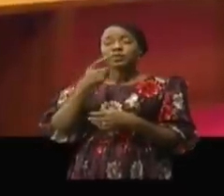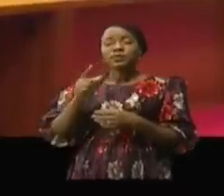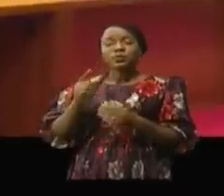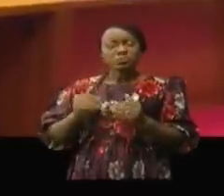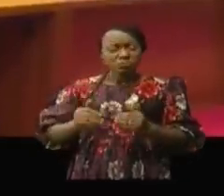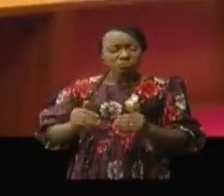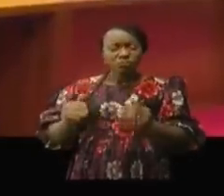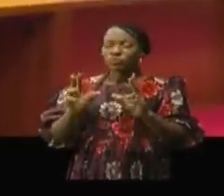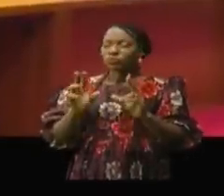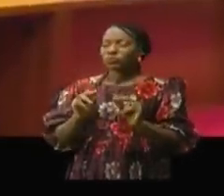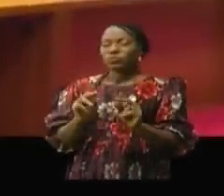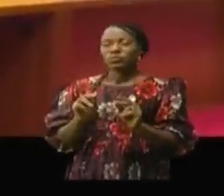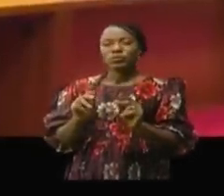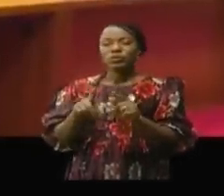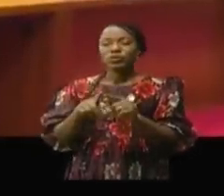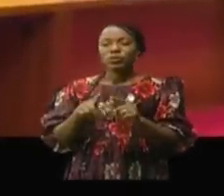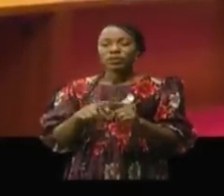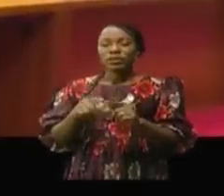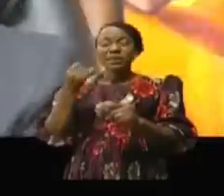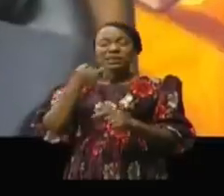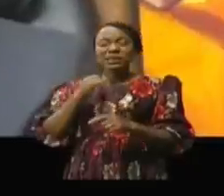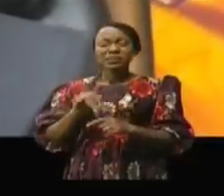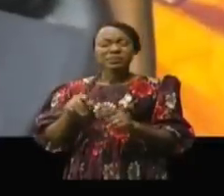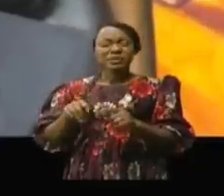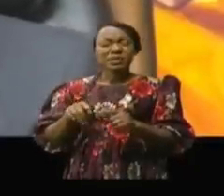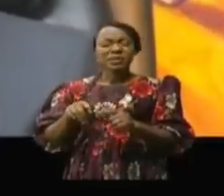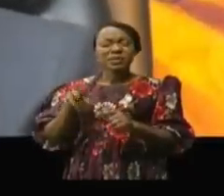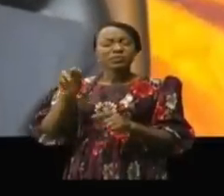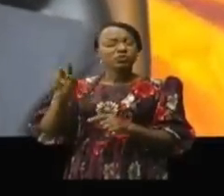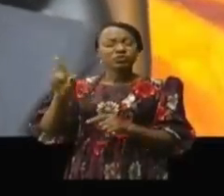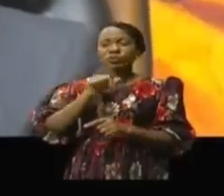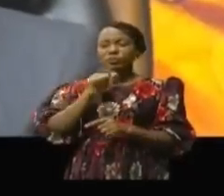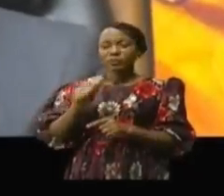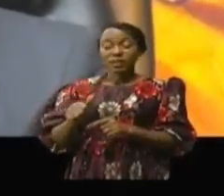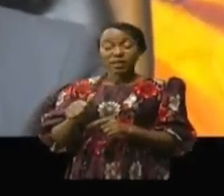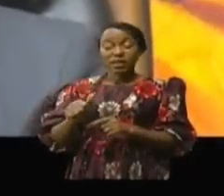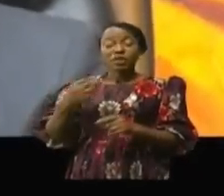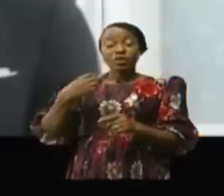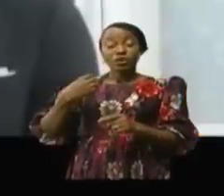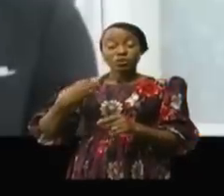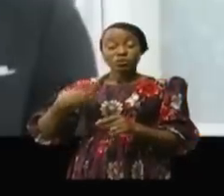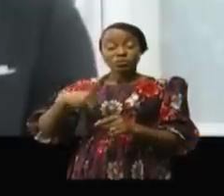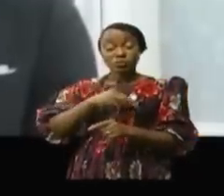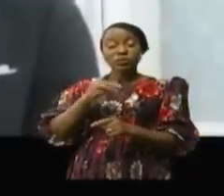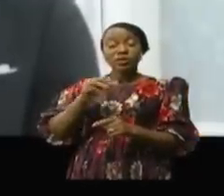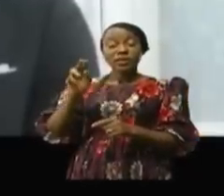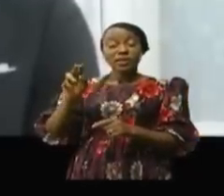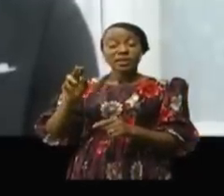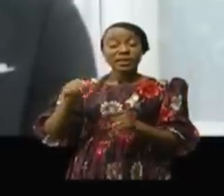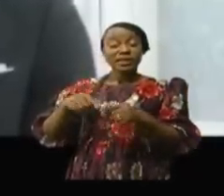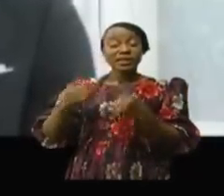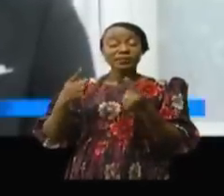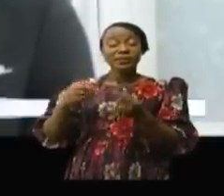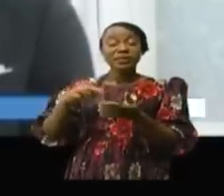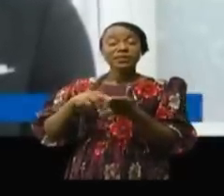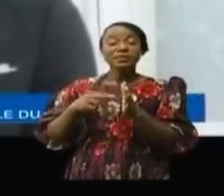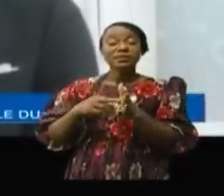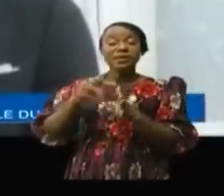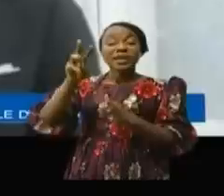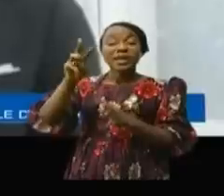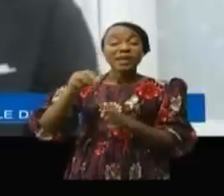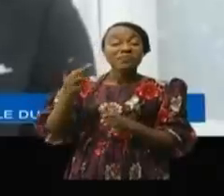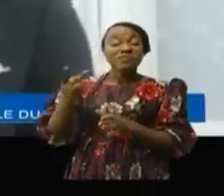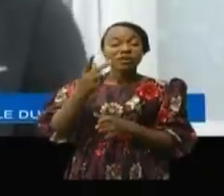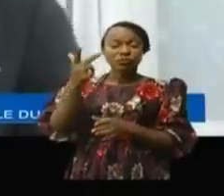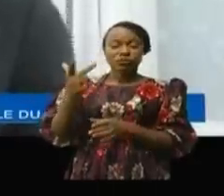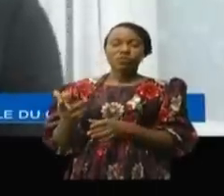trompe d'ennemi. Notre ennemi ce n'est pas la MONUSCO, notre ennemi c'est la M23 et que pour tout ce que nous avons comme question de frustration,